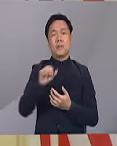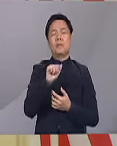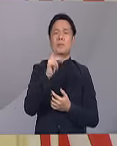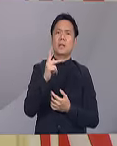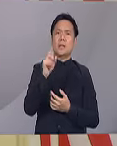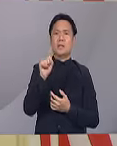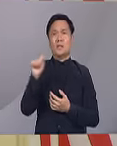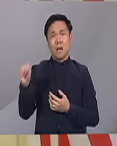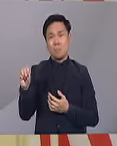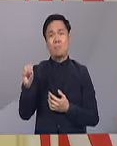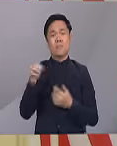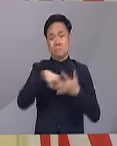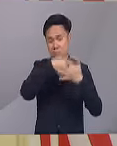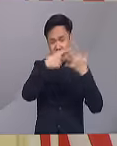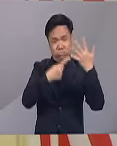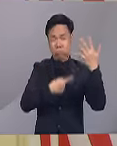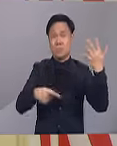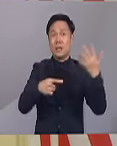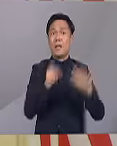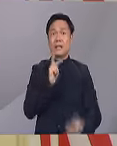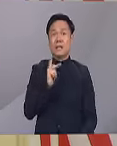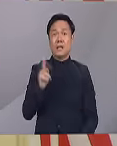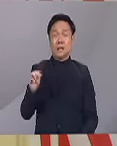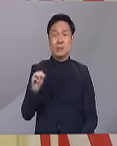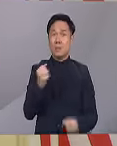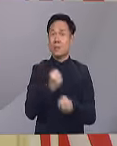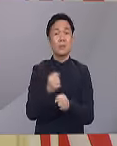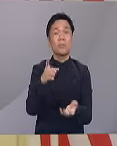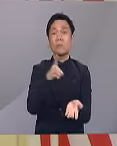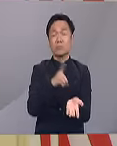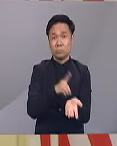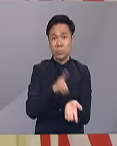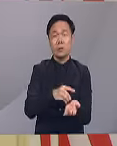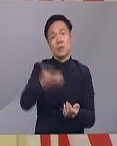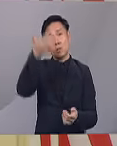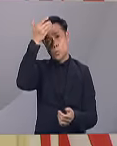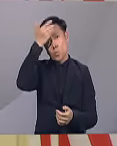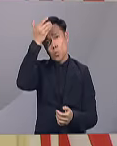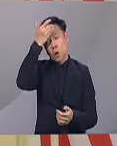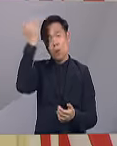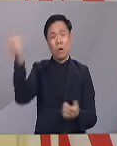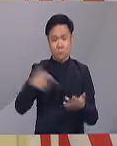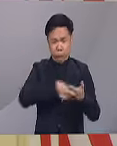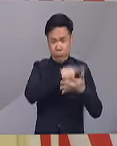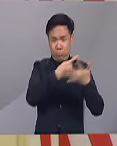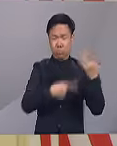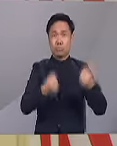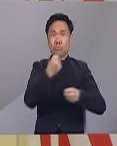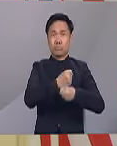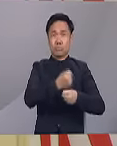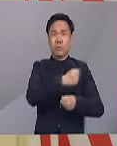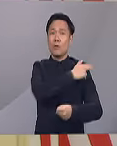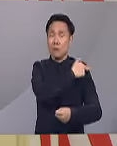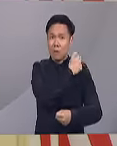AKSEM, termasuk anggota Kementerian Kesihatan seperti doktor, jururawat dan pekerja-pekerja hospital yang